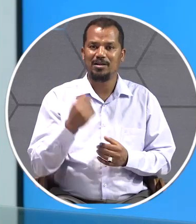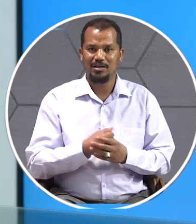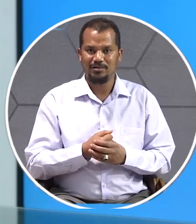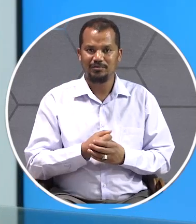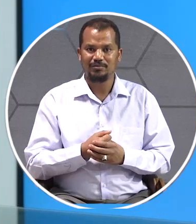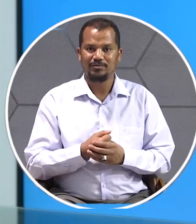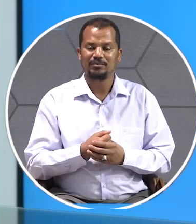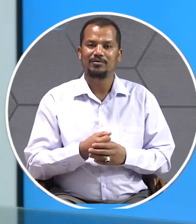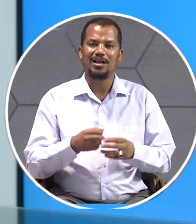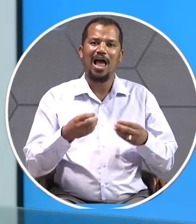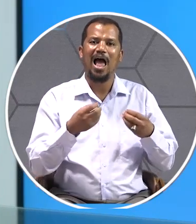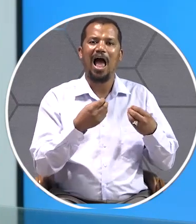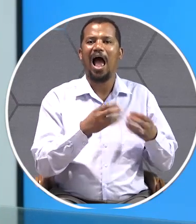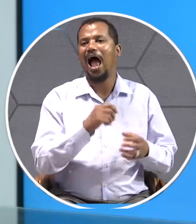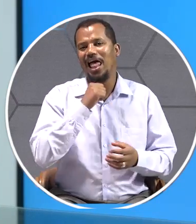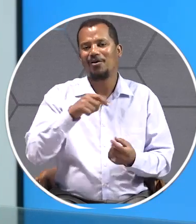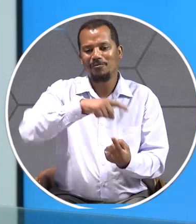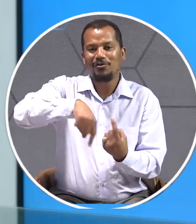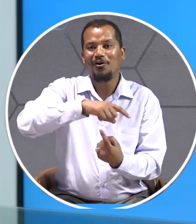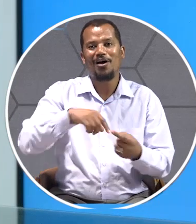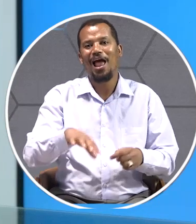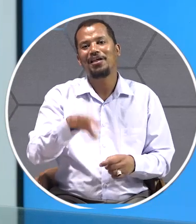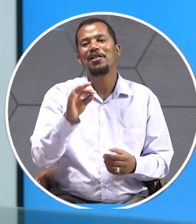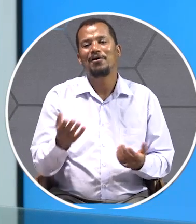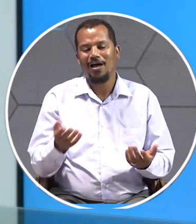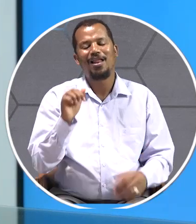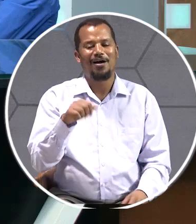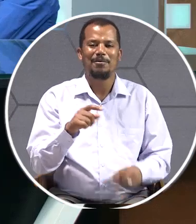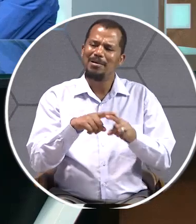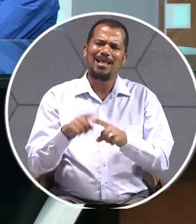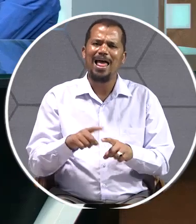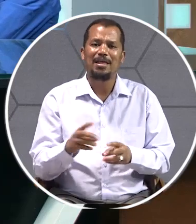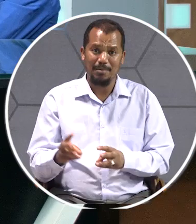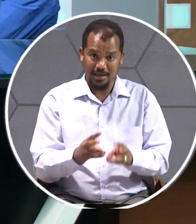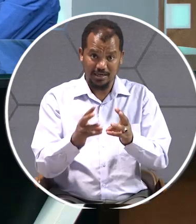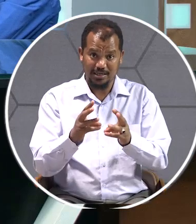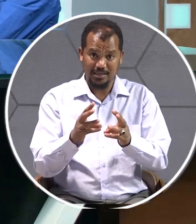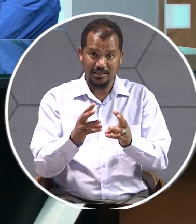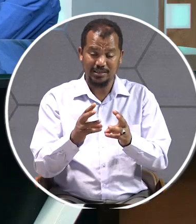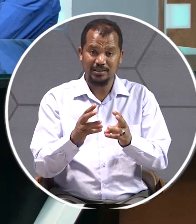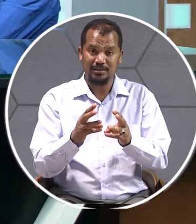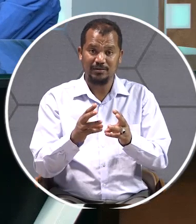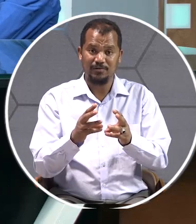ያው ኮላጣው ሳይንስንም ተዘዋሪ በተለያየ መንገድ